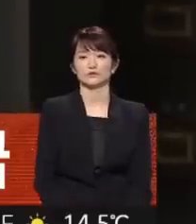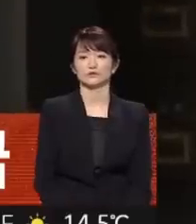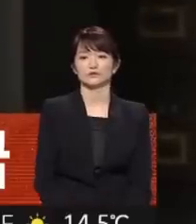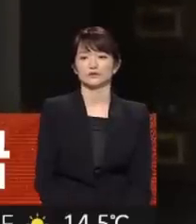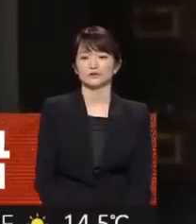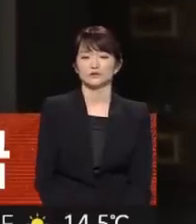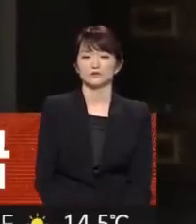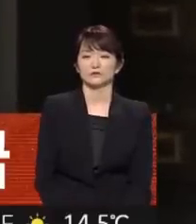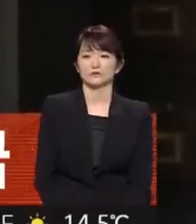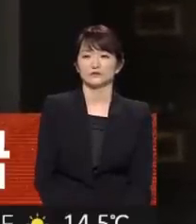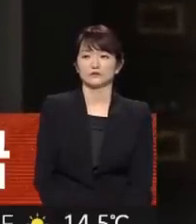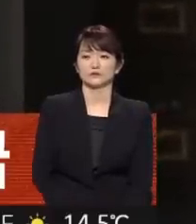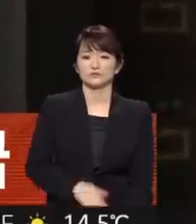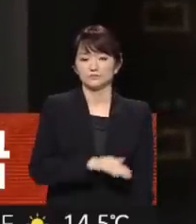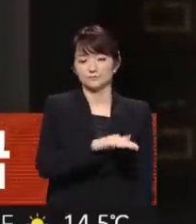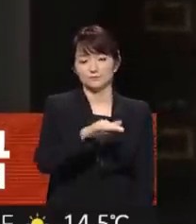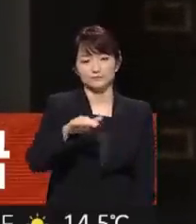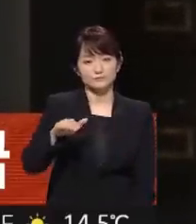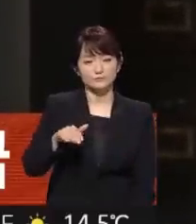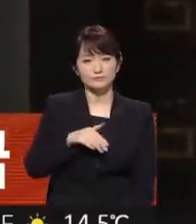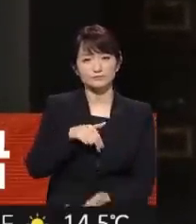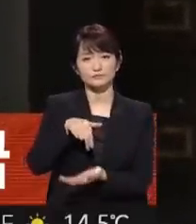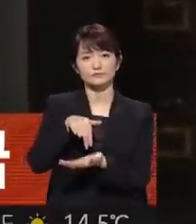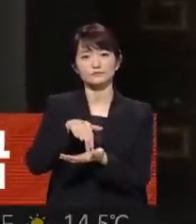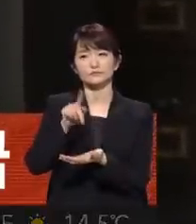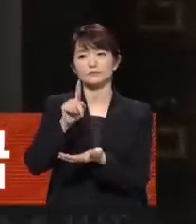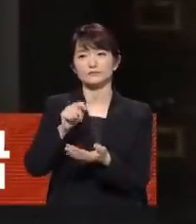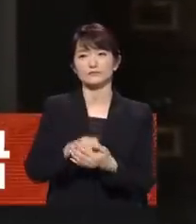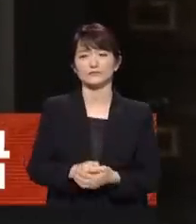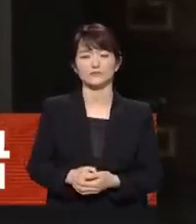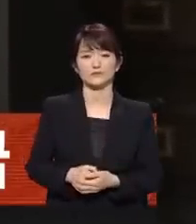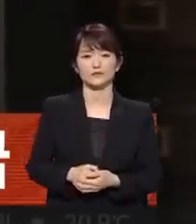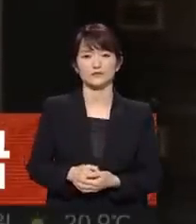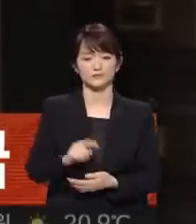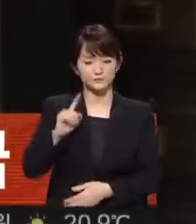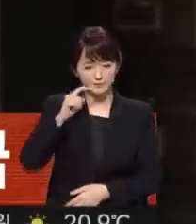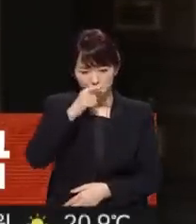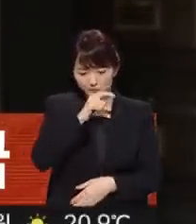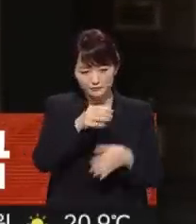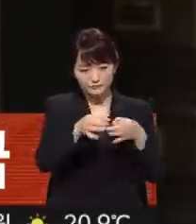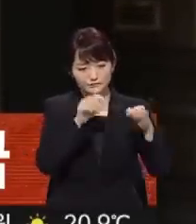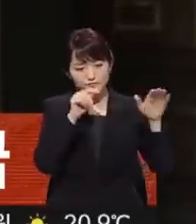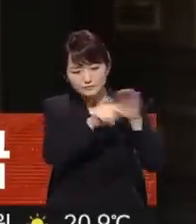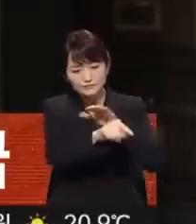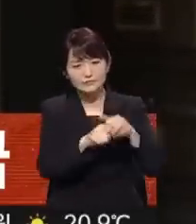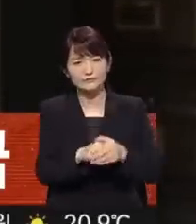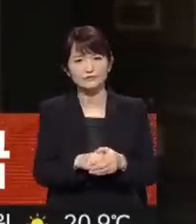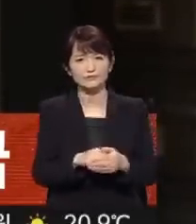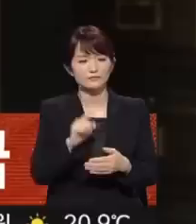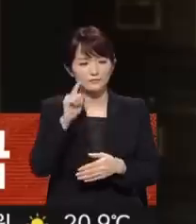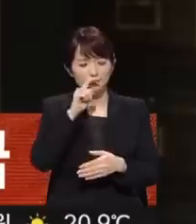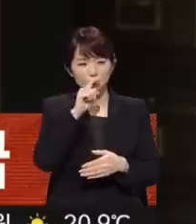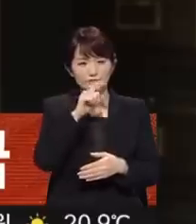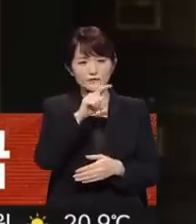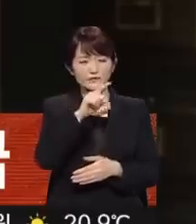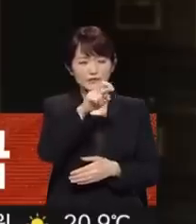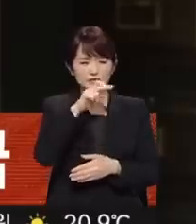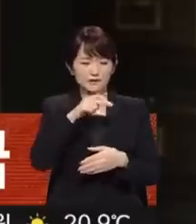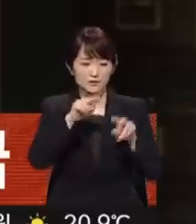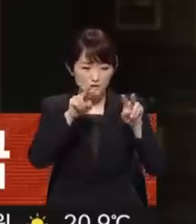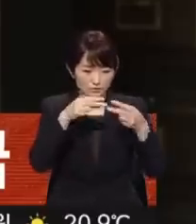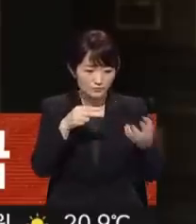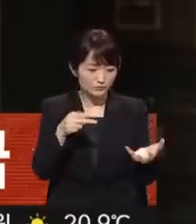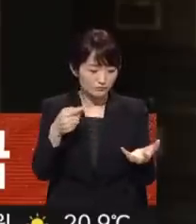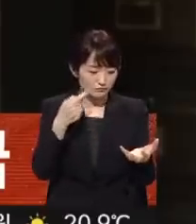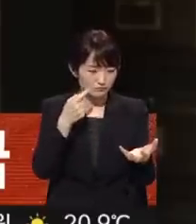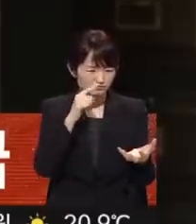교수님, 진짜 우리 정서상 말이죠. 하물며 중국집 가서도 뭐 짬뽕에 이물질 나오면 음식값 안